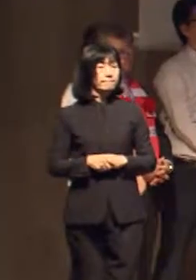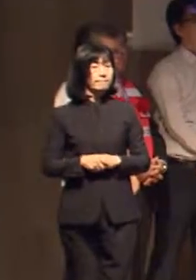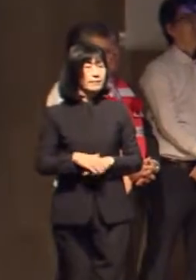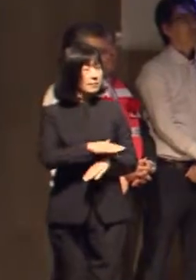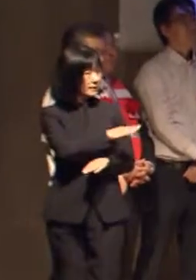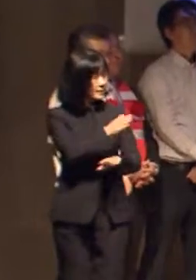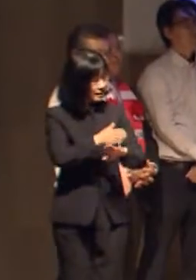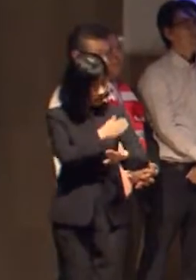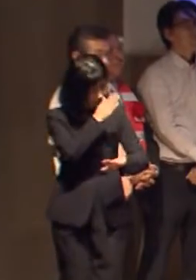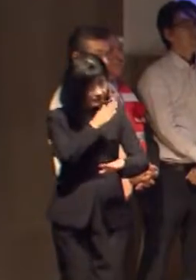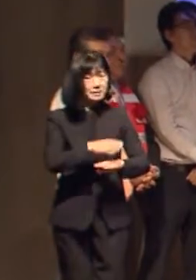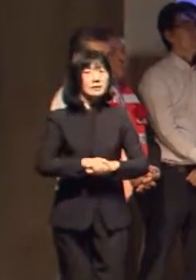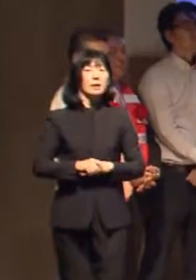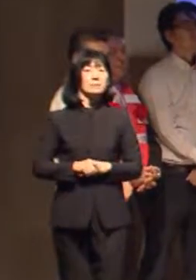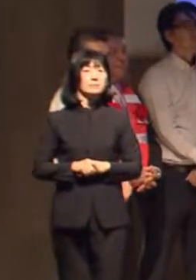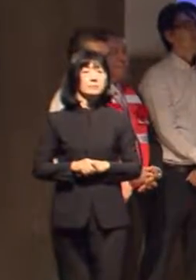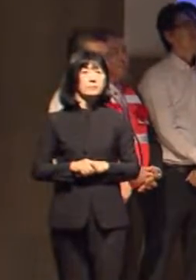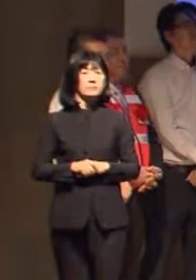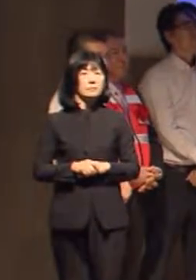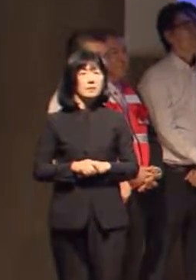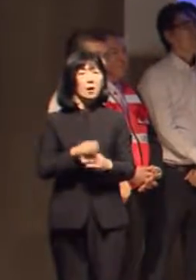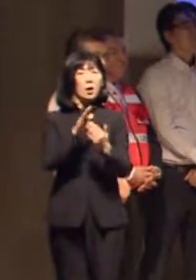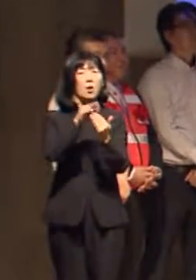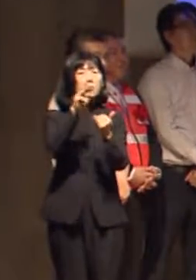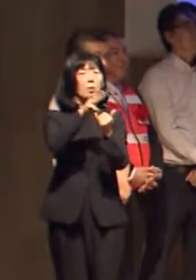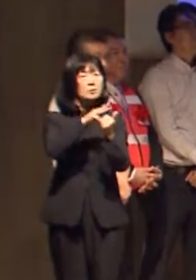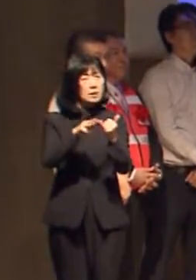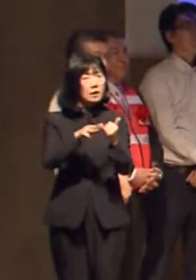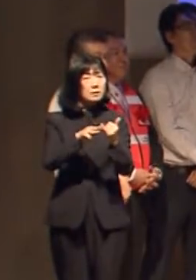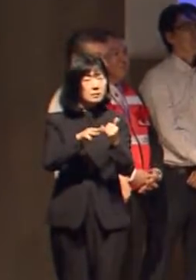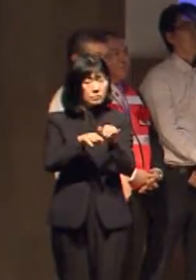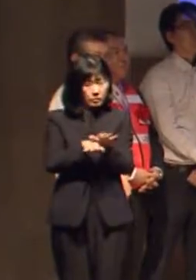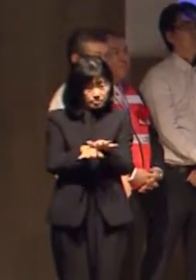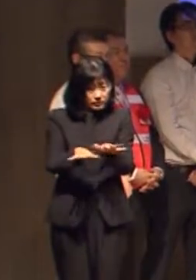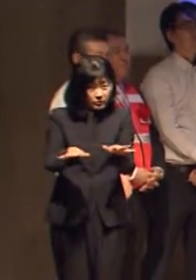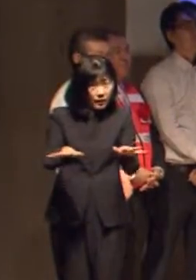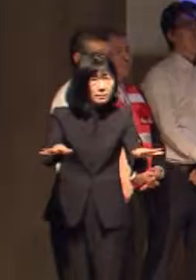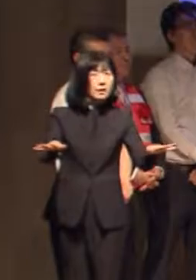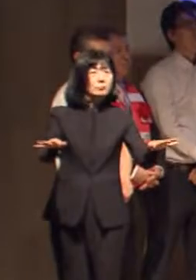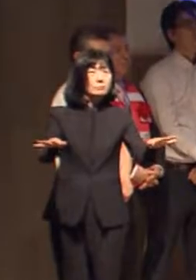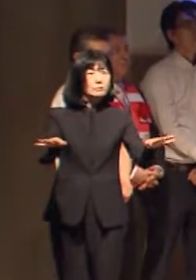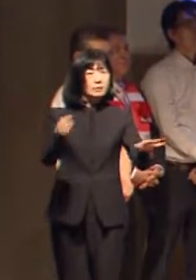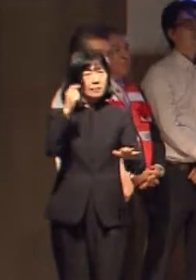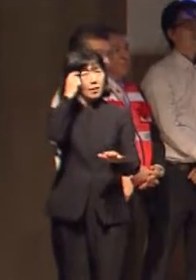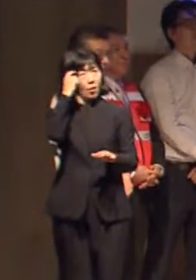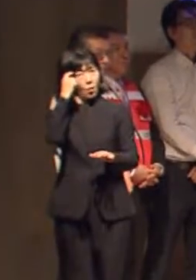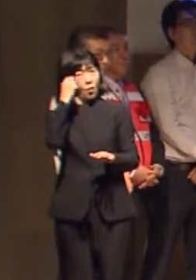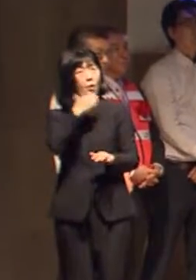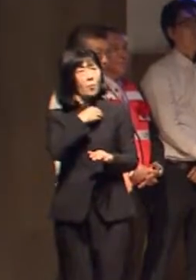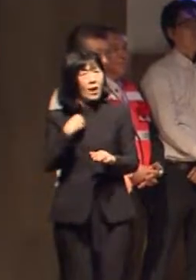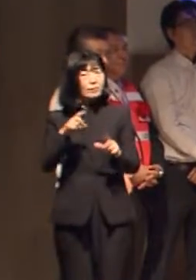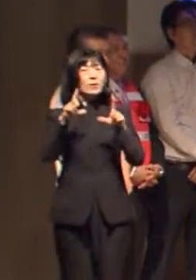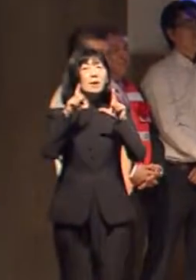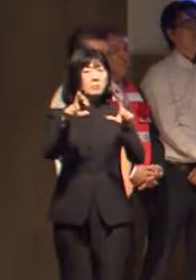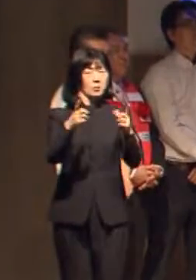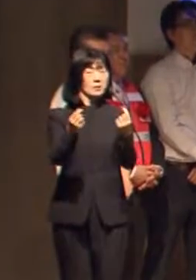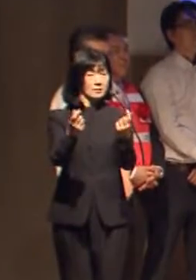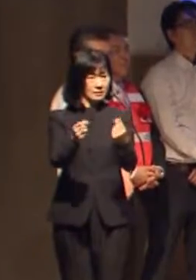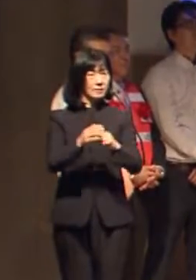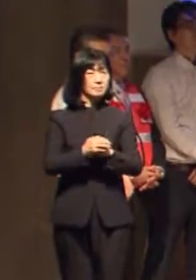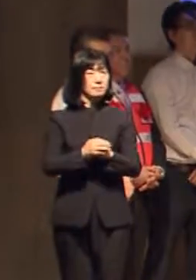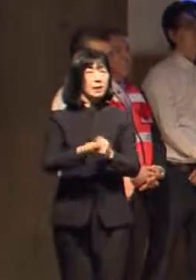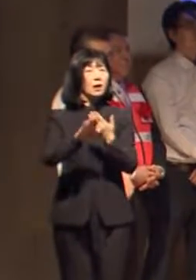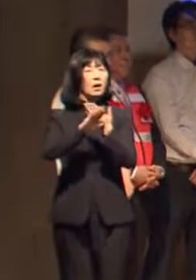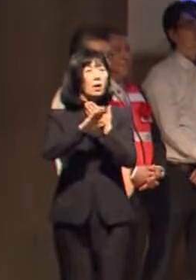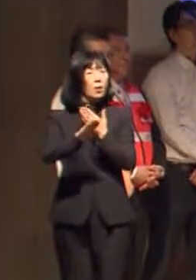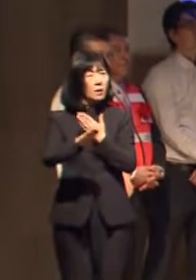皆様ありがとうございました。防災の裾野が広がっているなっていう感じのする発表だと思います。この他にも